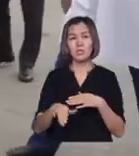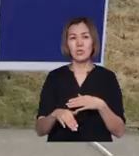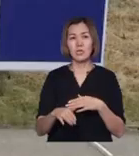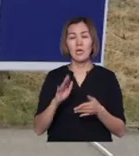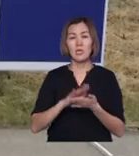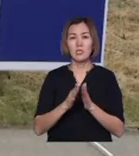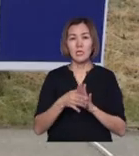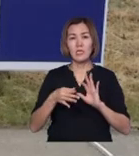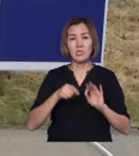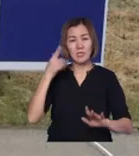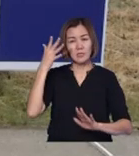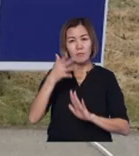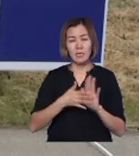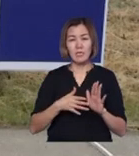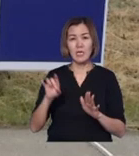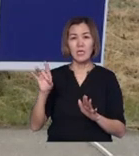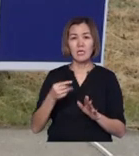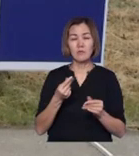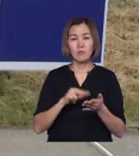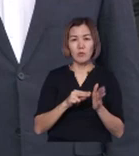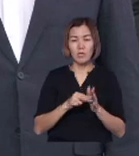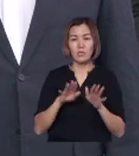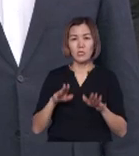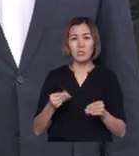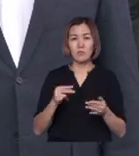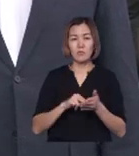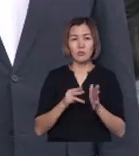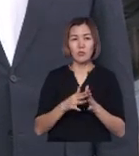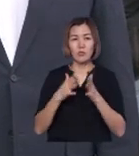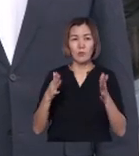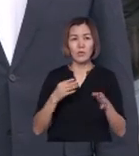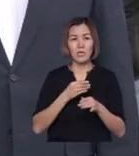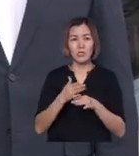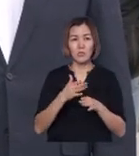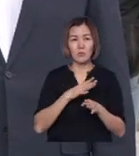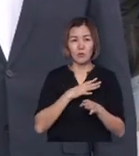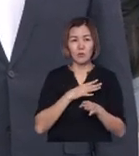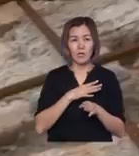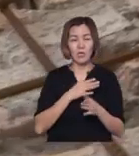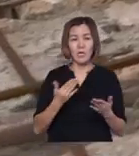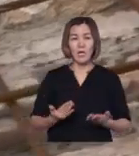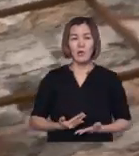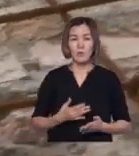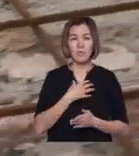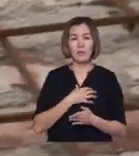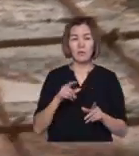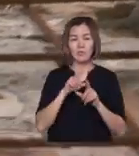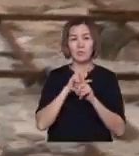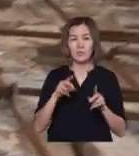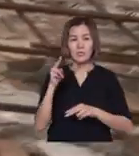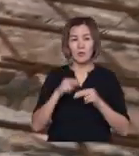білет. Жоба республикалық. Десе де жергілікті бюджеттен қомақты сома бөлгізіп отыр. Әлеуметтік маңызды нысан